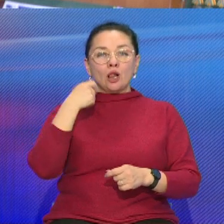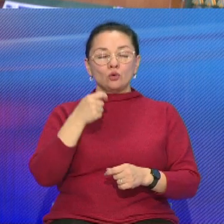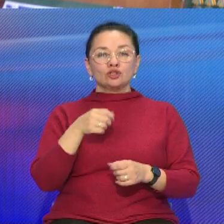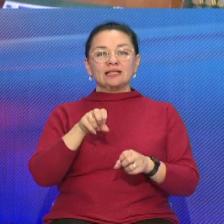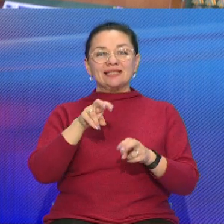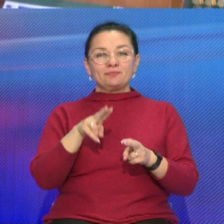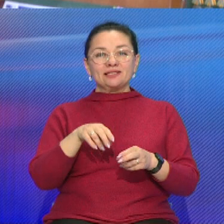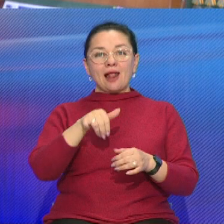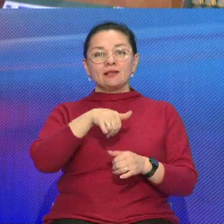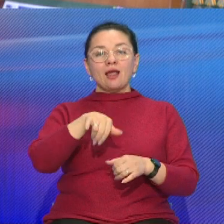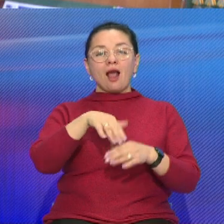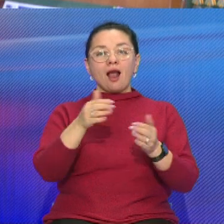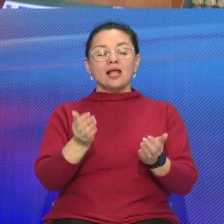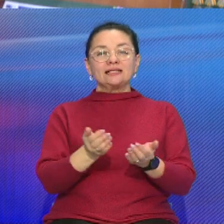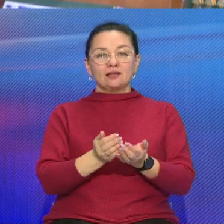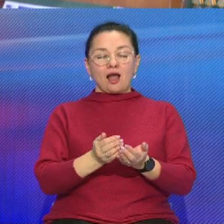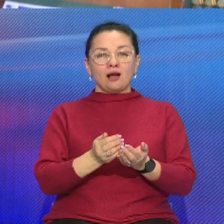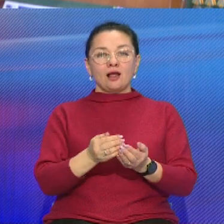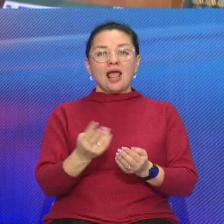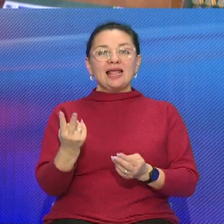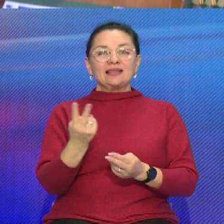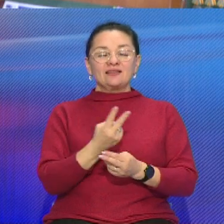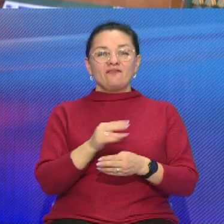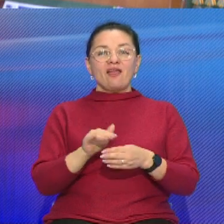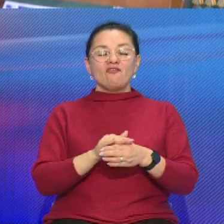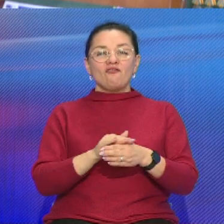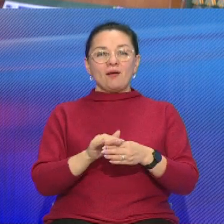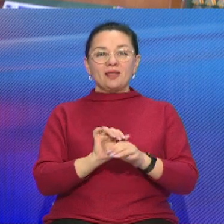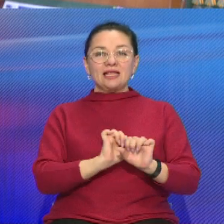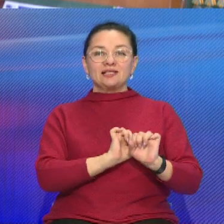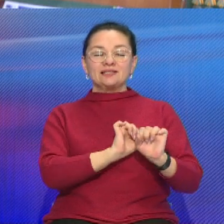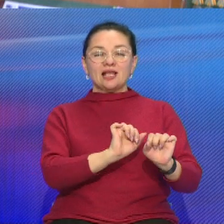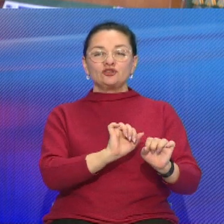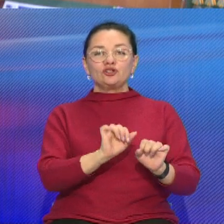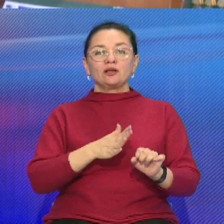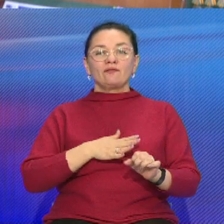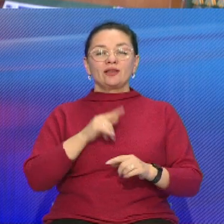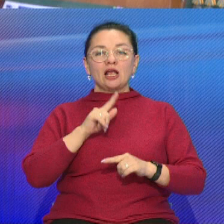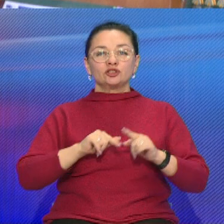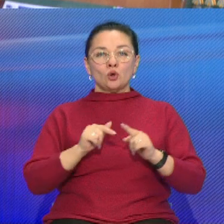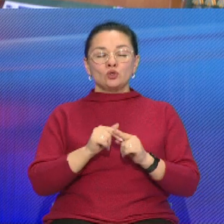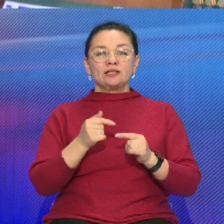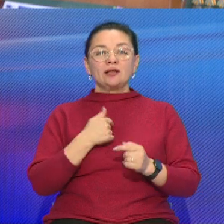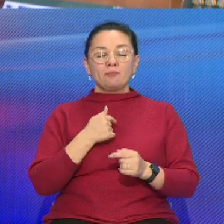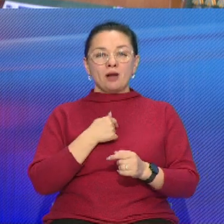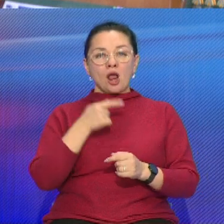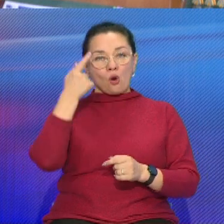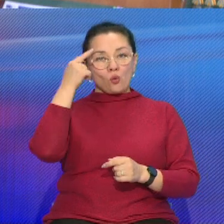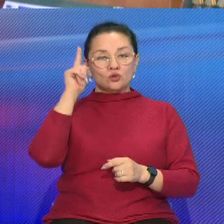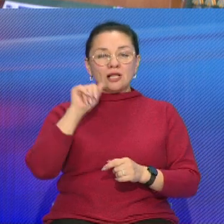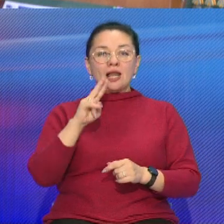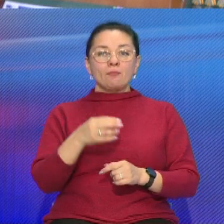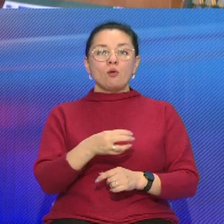на фляжках. Вот. Двух фамилий защитников Отечества мы определили по